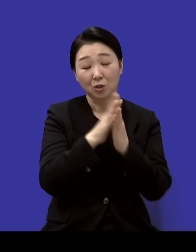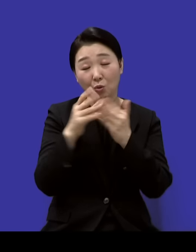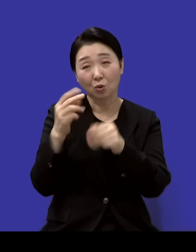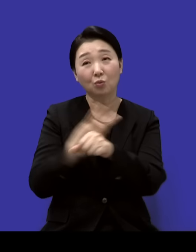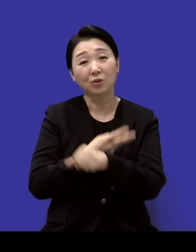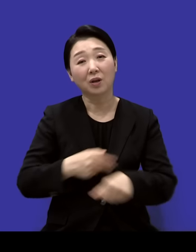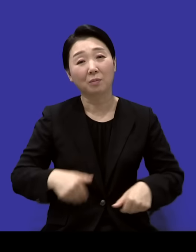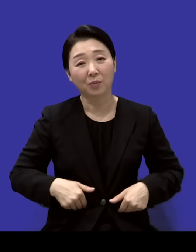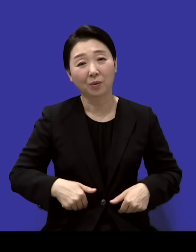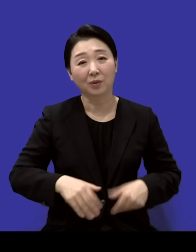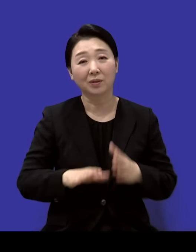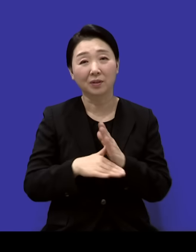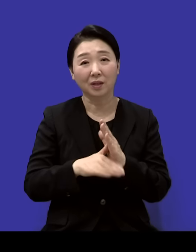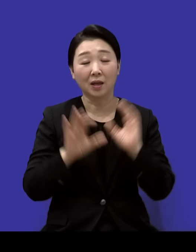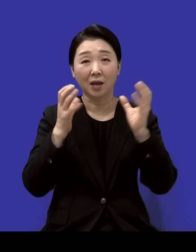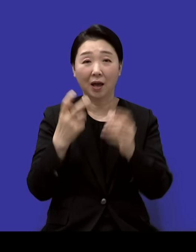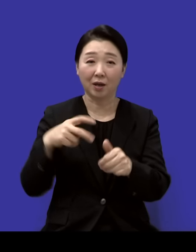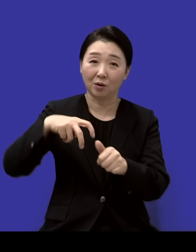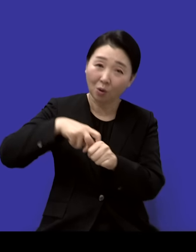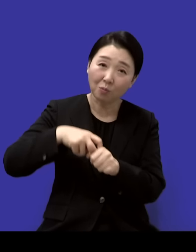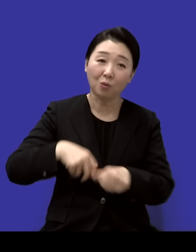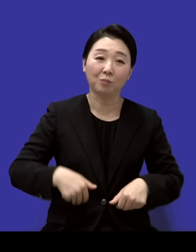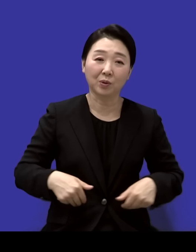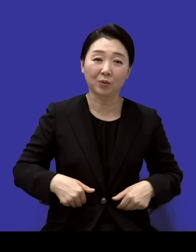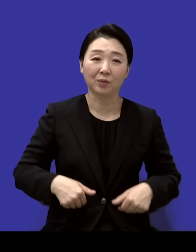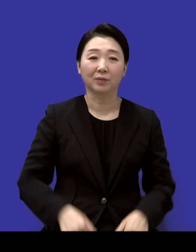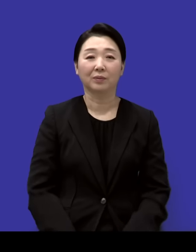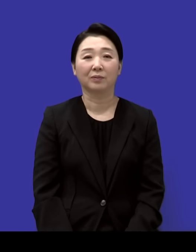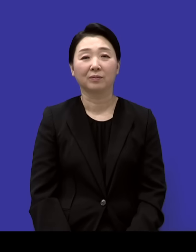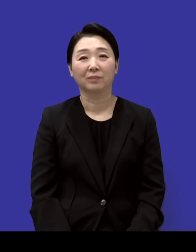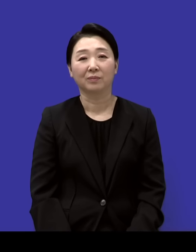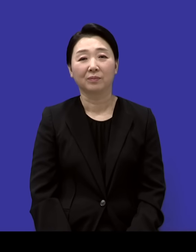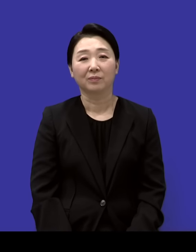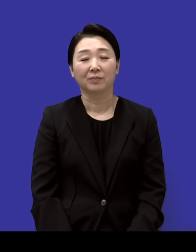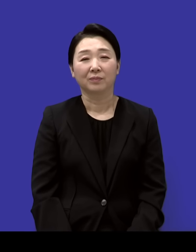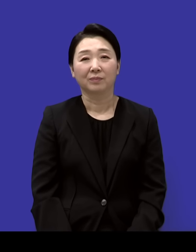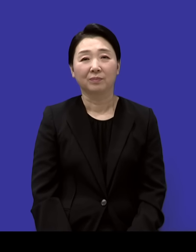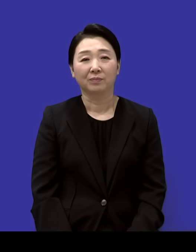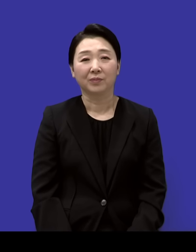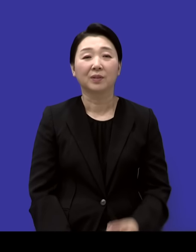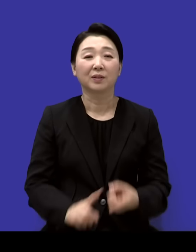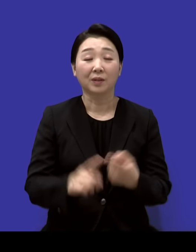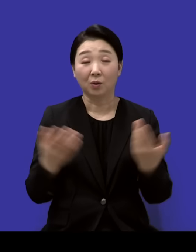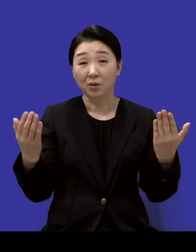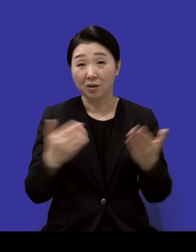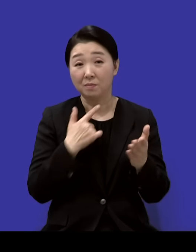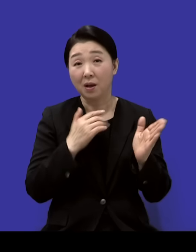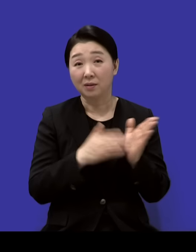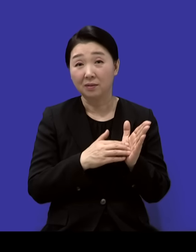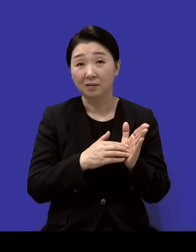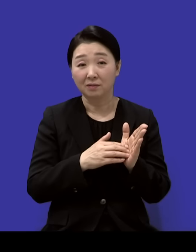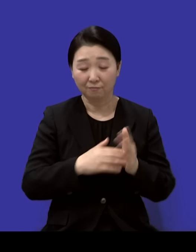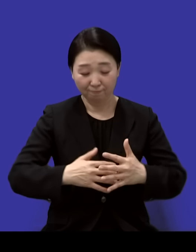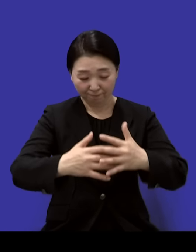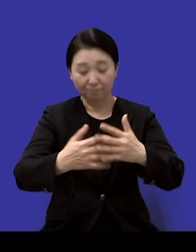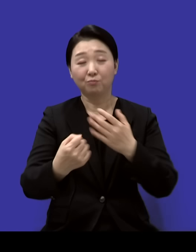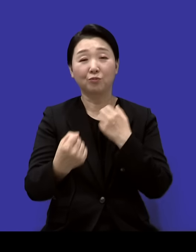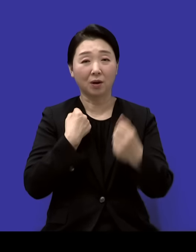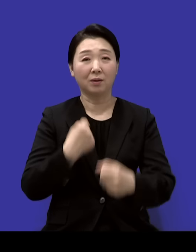되는데 그때는 애를 업고 해야 돼요. 이제 실시간인데도 업고 해야 돼요. 아이고야. 그렇게 저는 사역을 했거든요, 만삭배에. 그렇죠. 아이고야. 나쁜